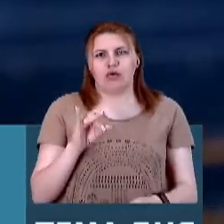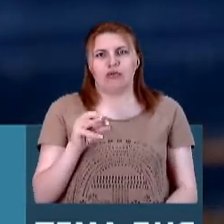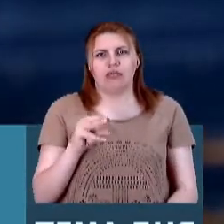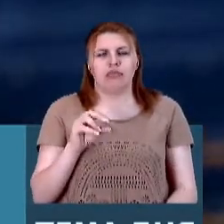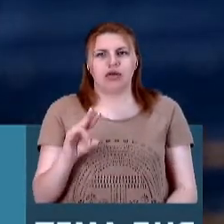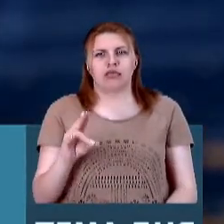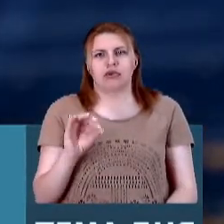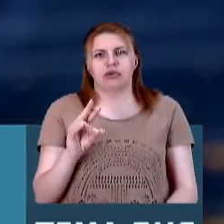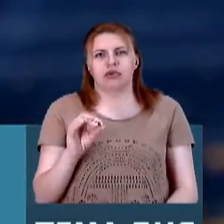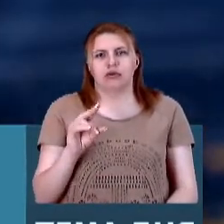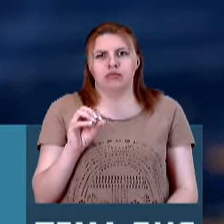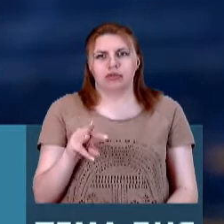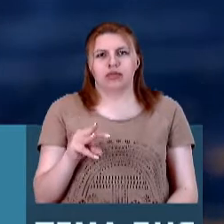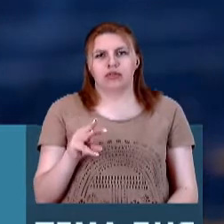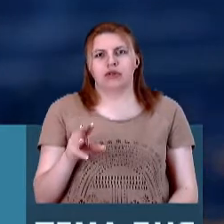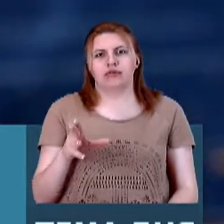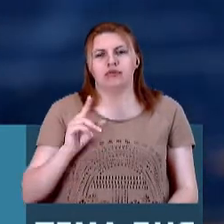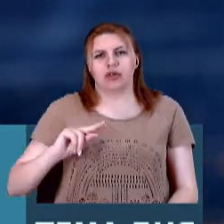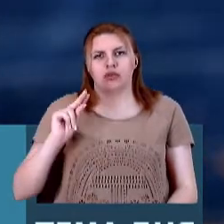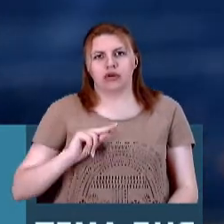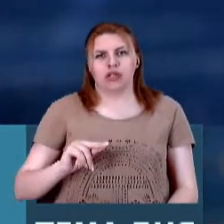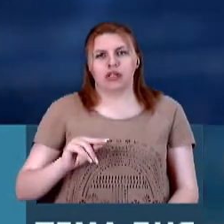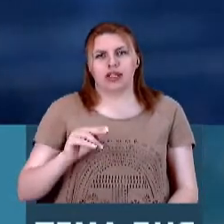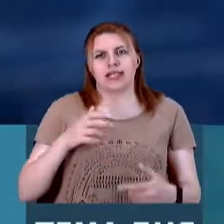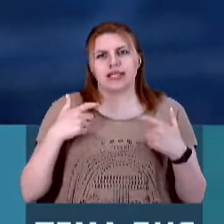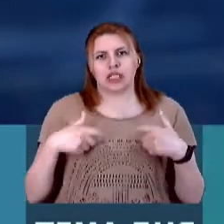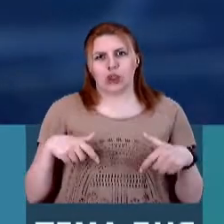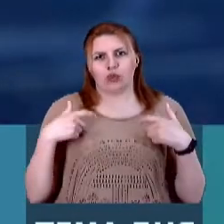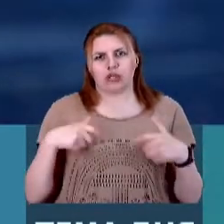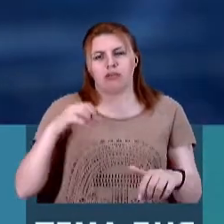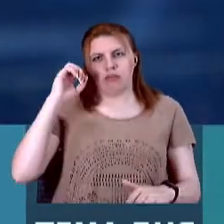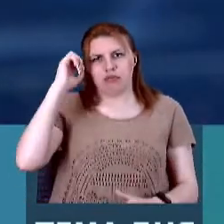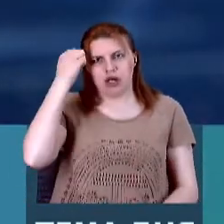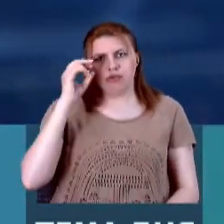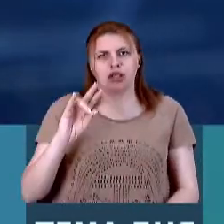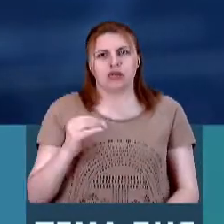Куликом, співробітником Українського інституту національної пам'яті. Приєднуйтесь до розмови ви